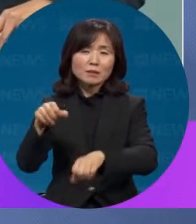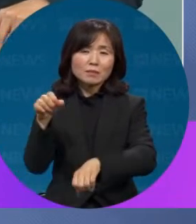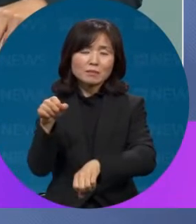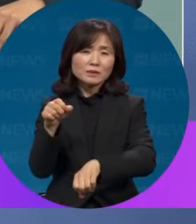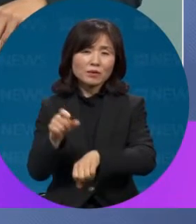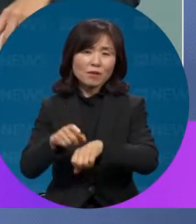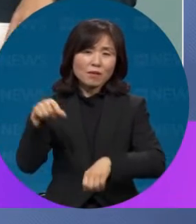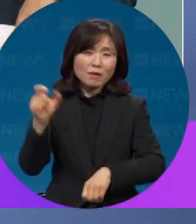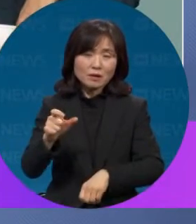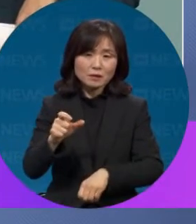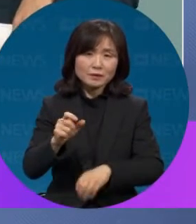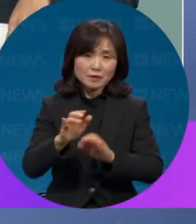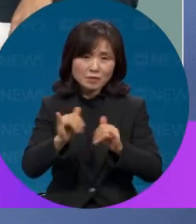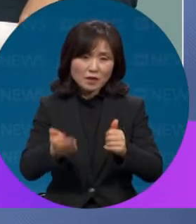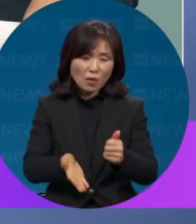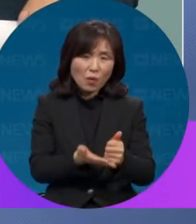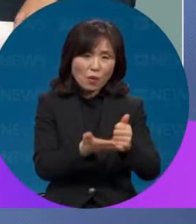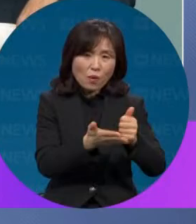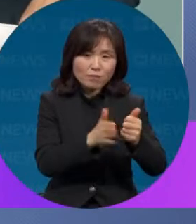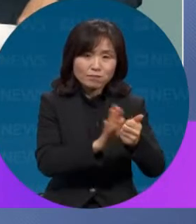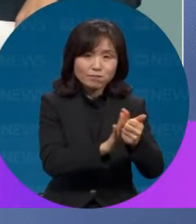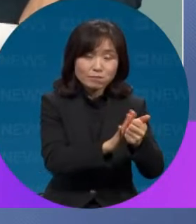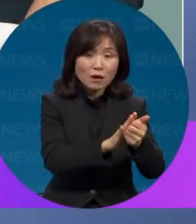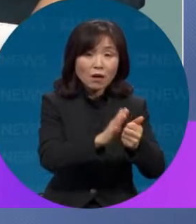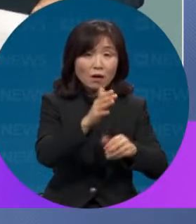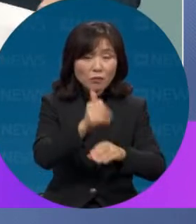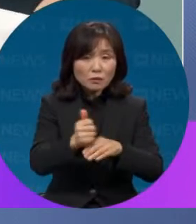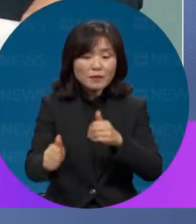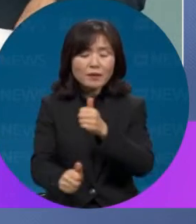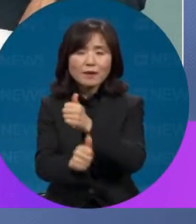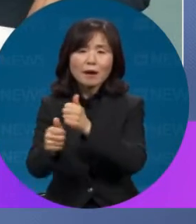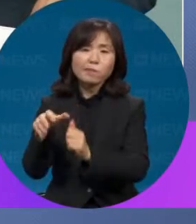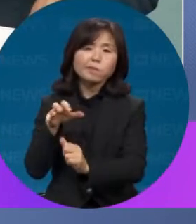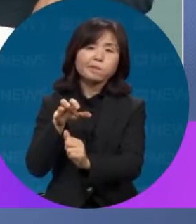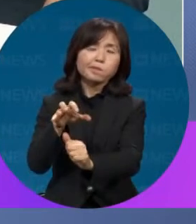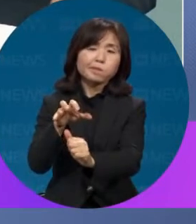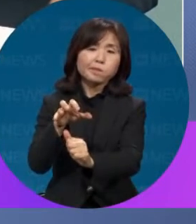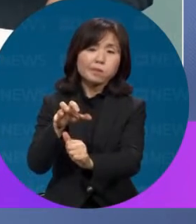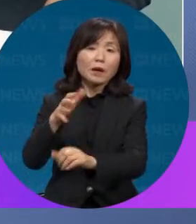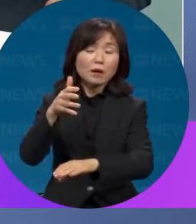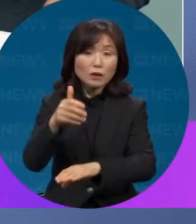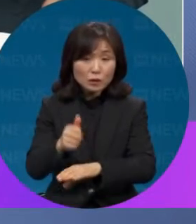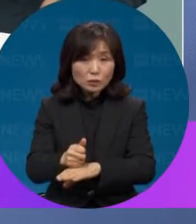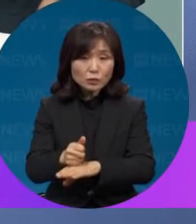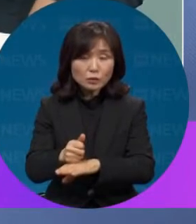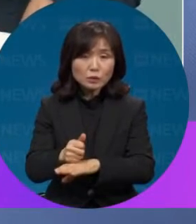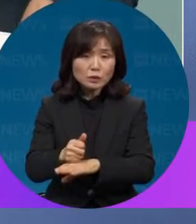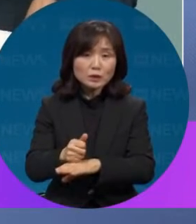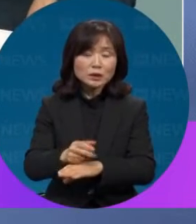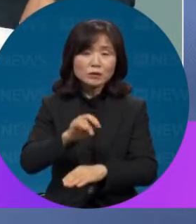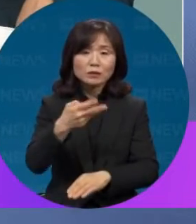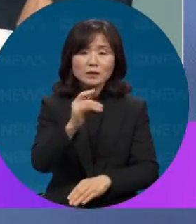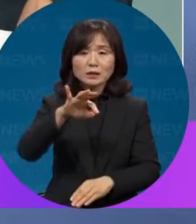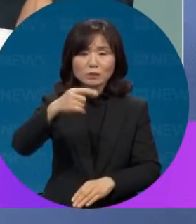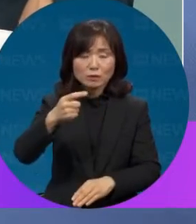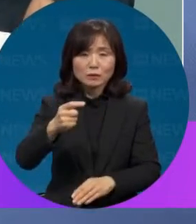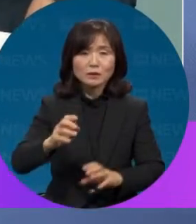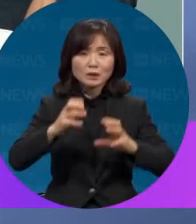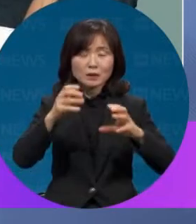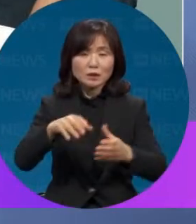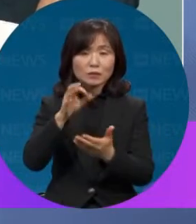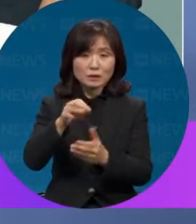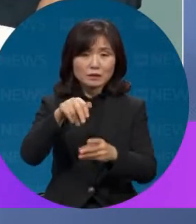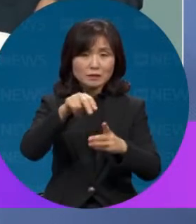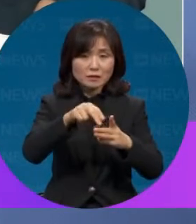추천을 지지하며 이 기시다 후 며 내가 그 강령 압박했고 후 미어 내각은 결국 유네스코 세계유산 센터의